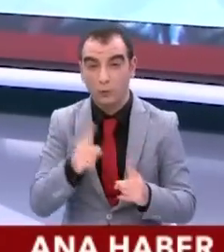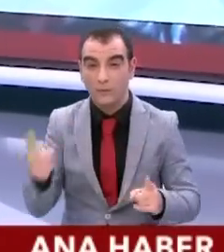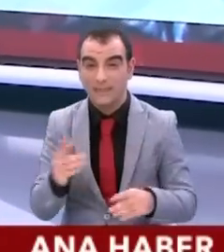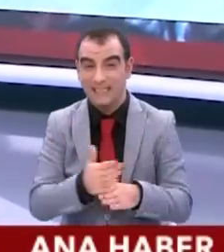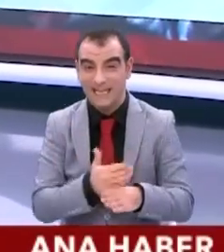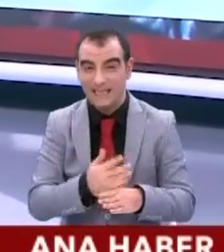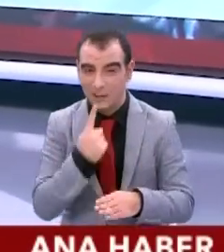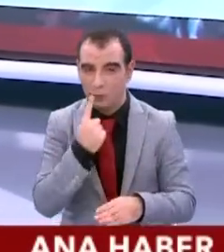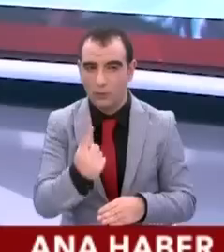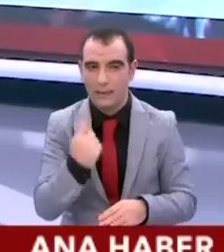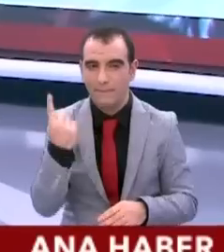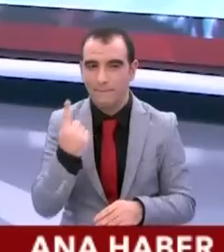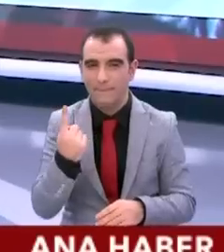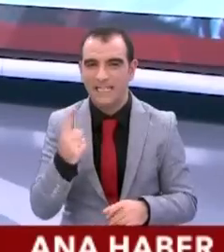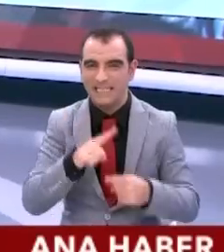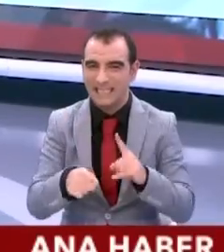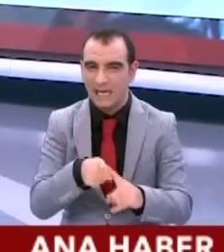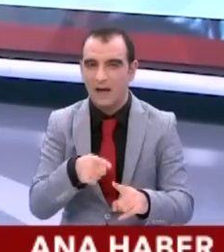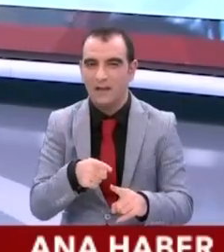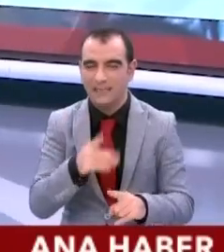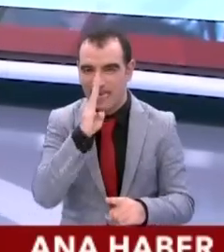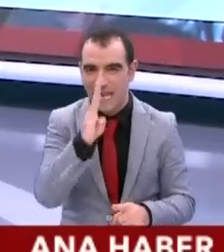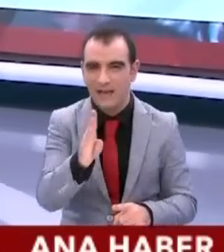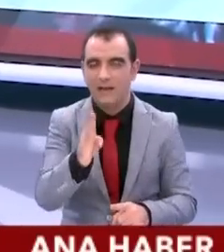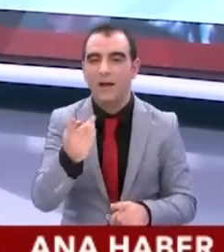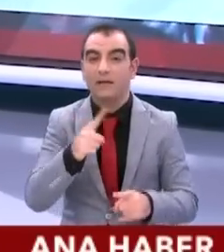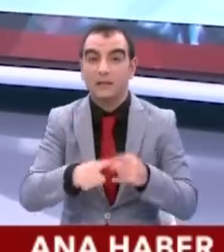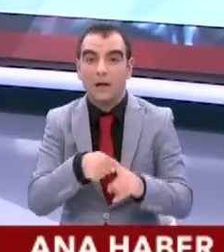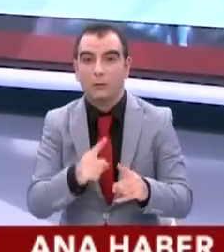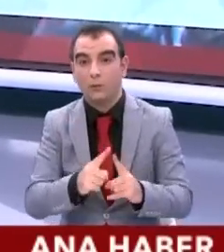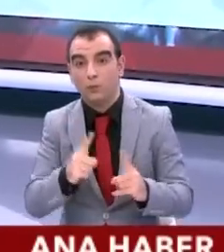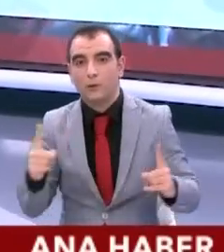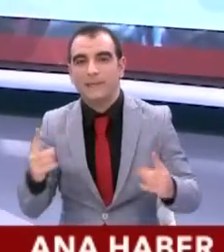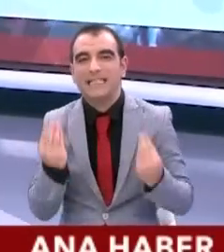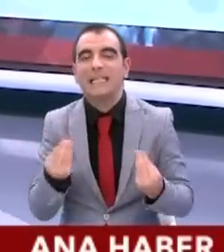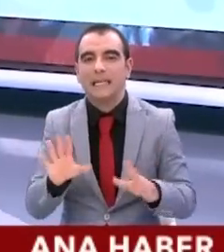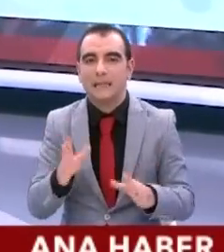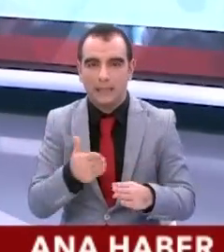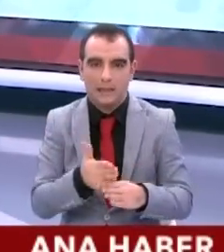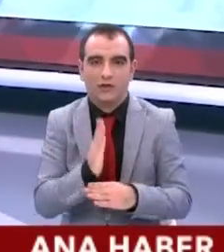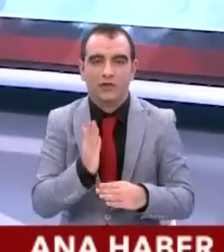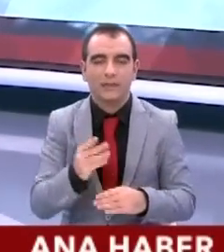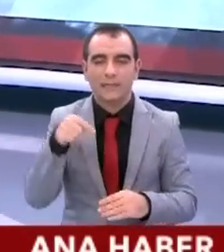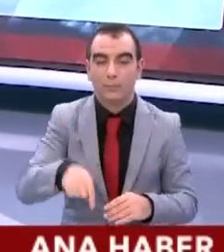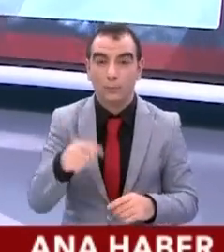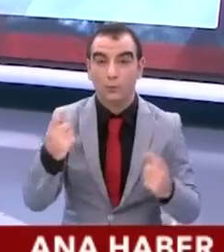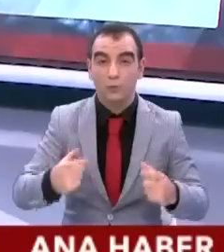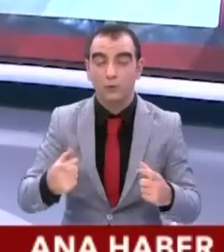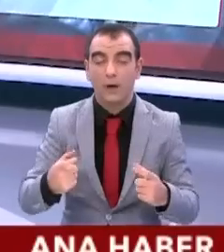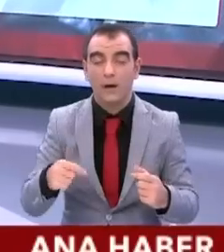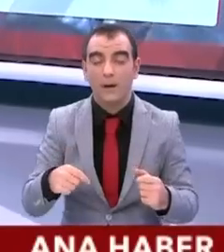Sebebine tekraren gelelim bir kasıt Bir siyasi amaç siyasetende uzaması çok iyi değil açıkçası Dolayısıyla burada Aman